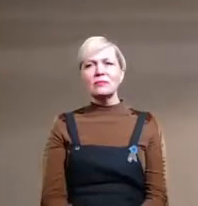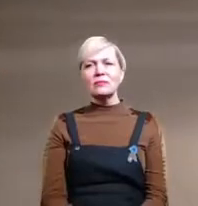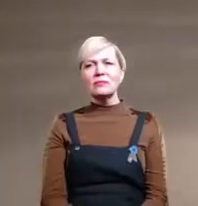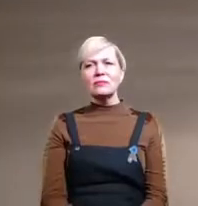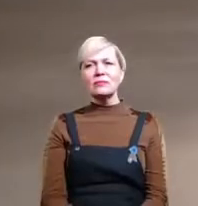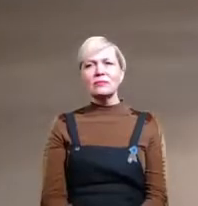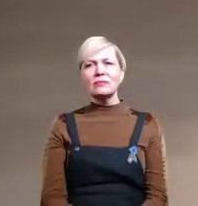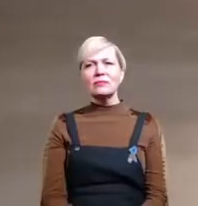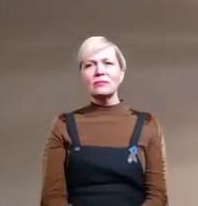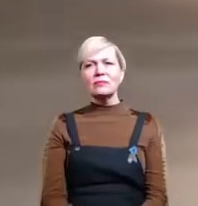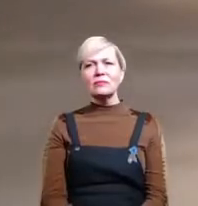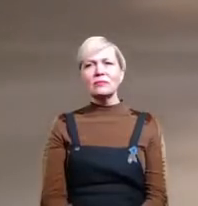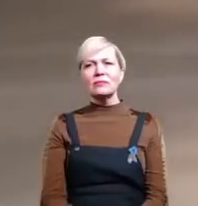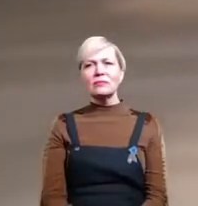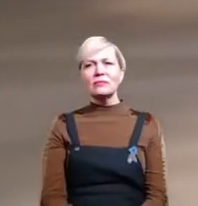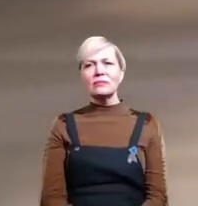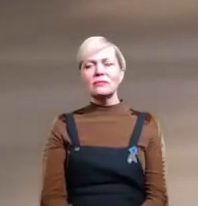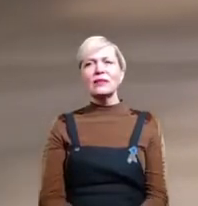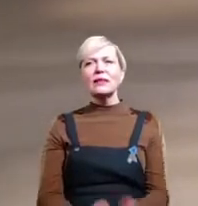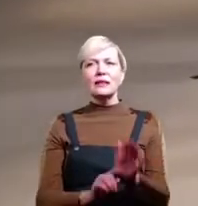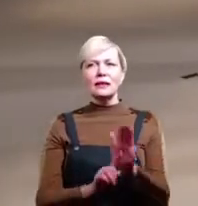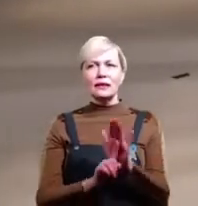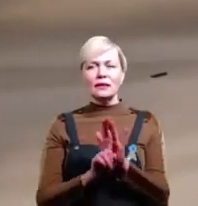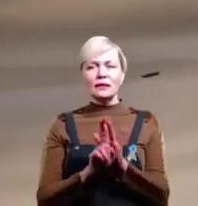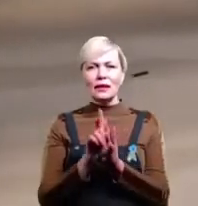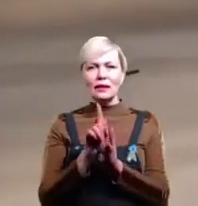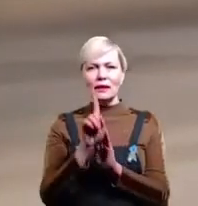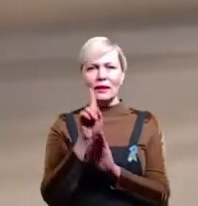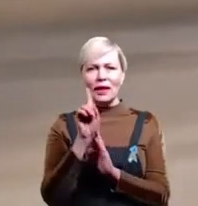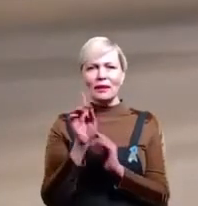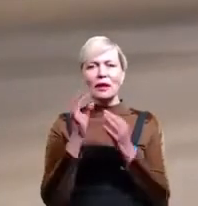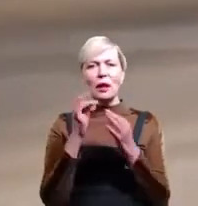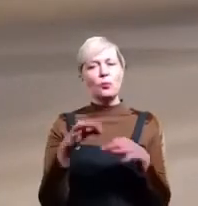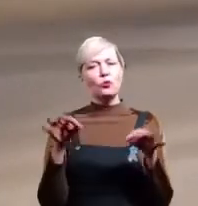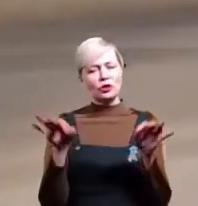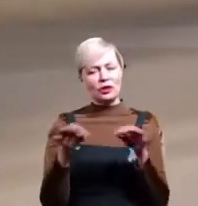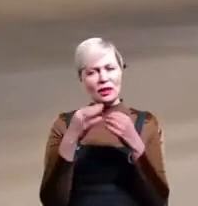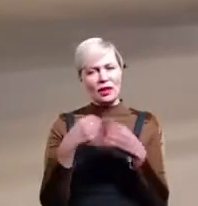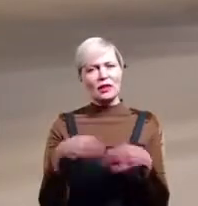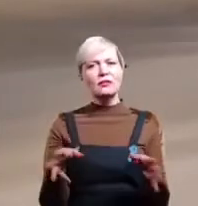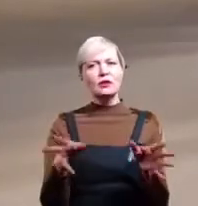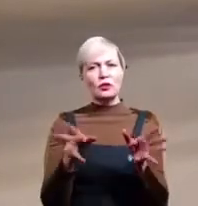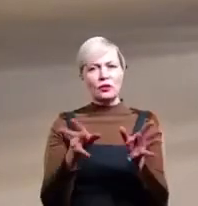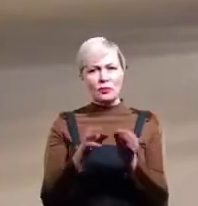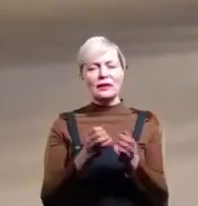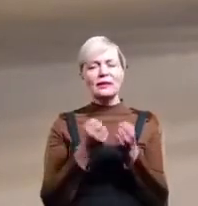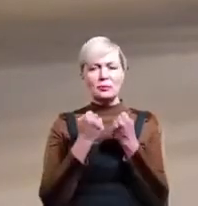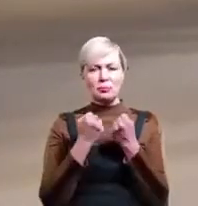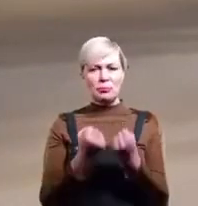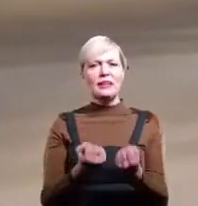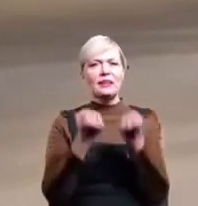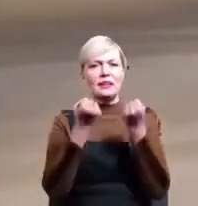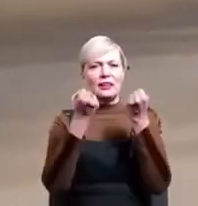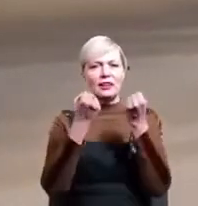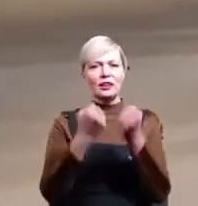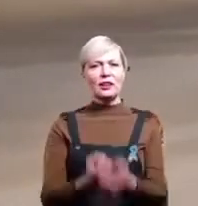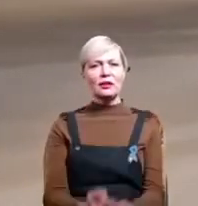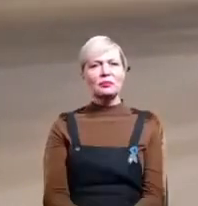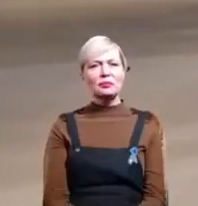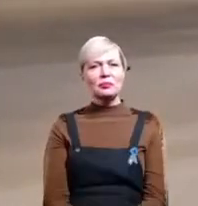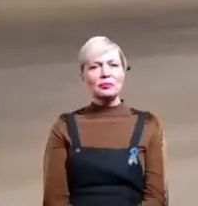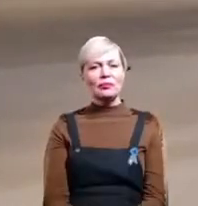А сначала музыкально все вместе с поддержкой. Да.